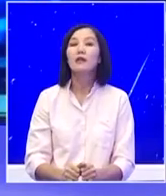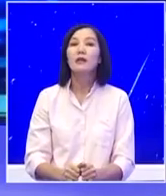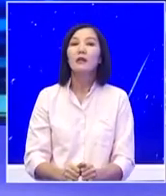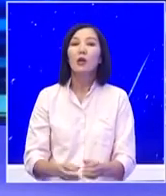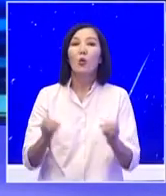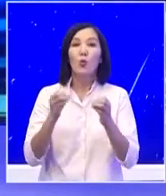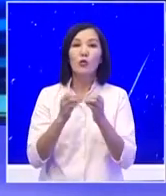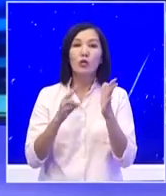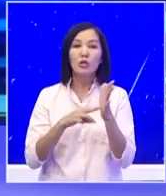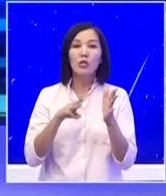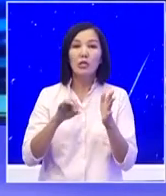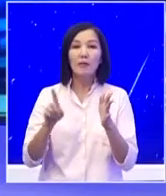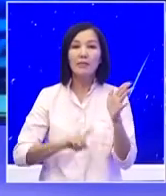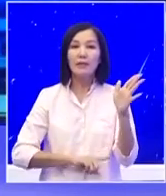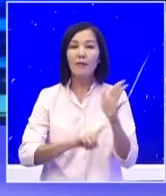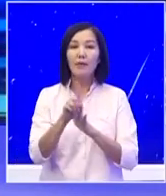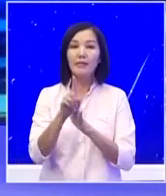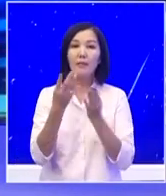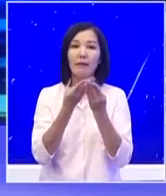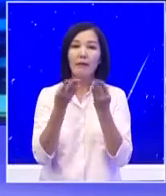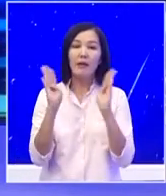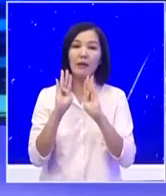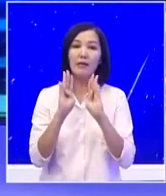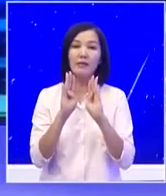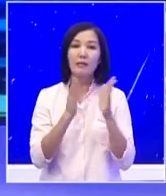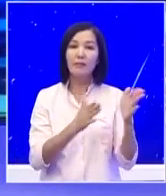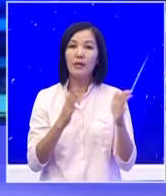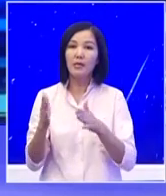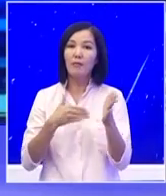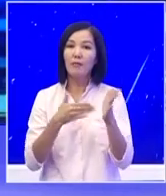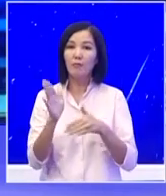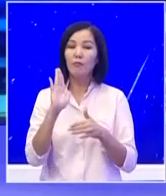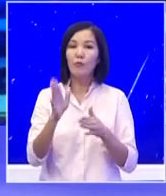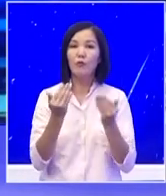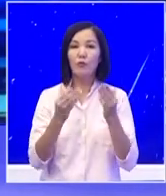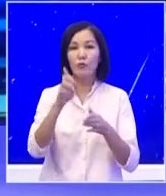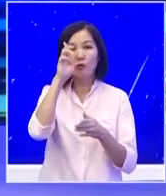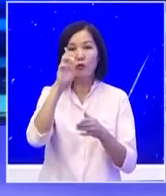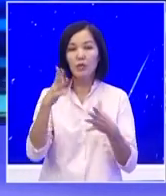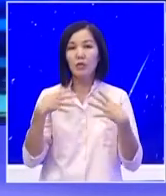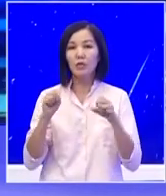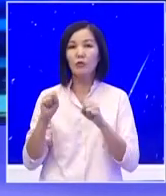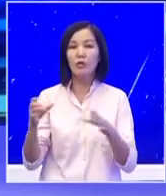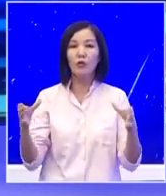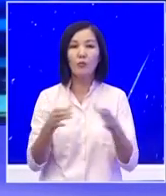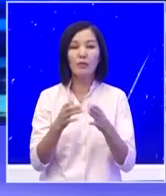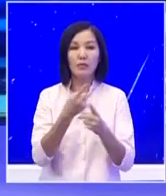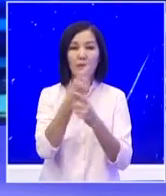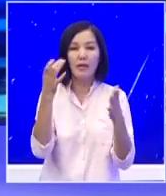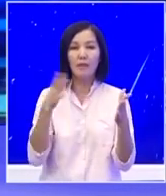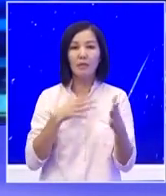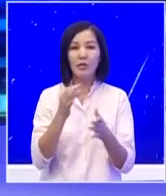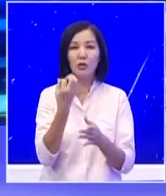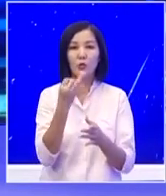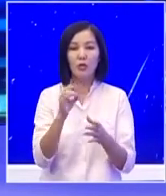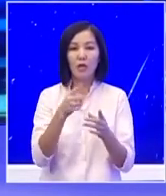Елде 17 тамыздан карантин жеңілдетіледі. Бұл туралы бүгінгі үкімет отырысында Қазақстан Республикасы денсаулық сақтау министрі мәлімдейді. Алексей